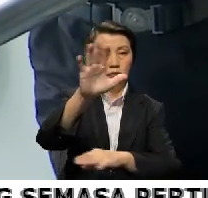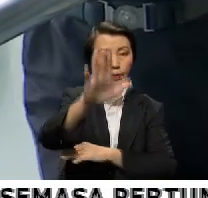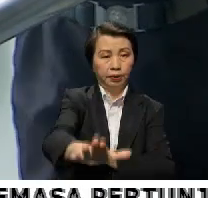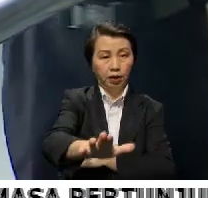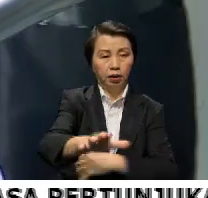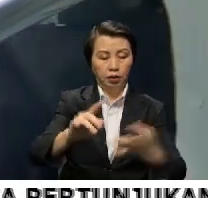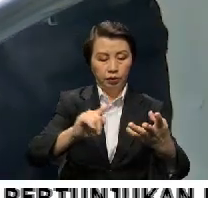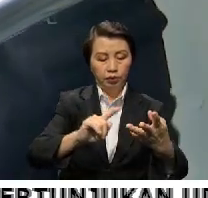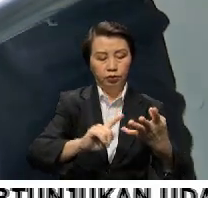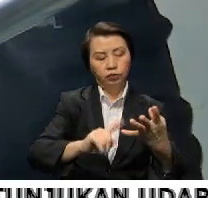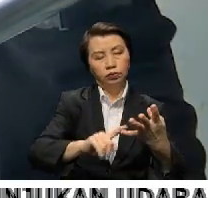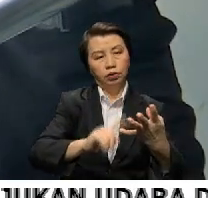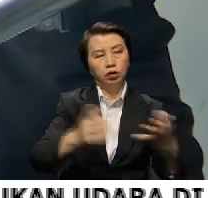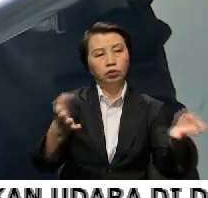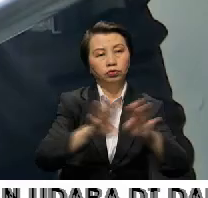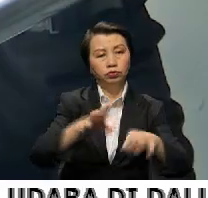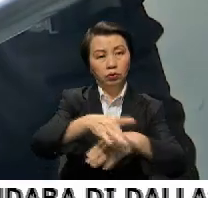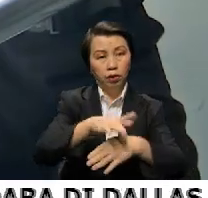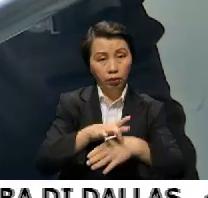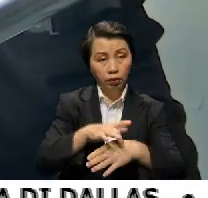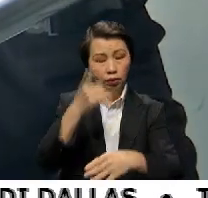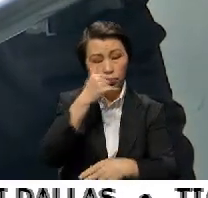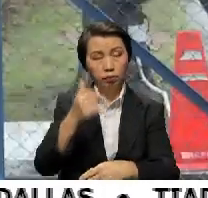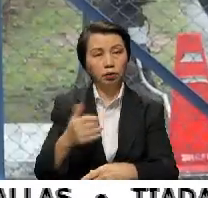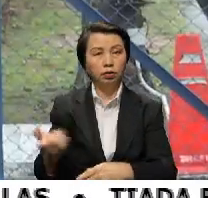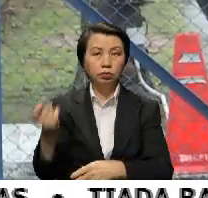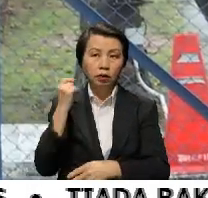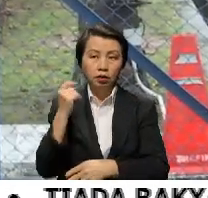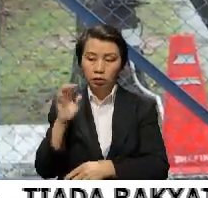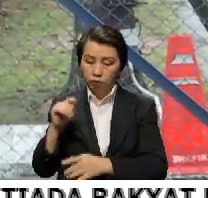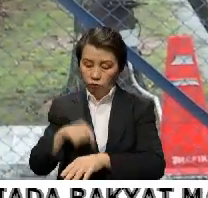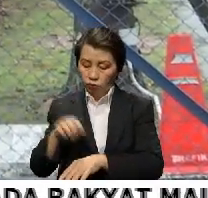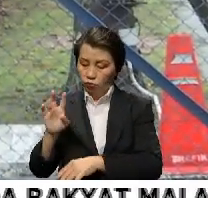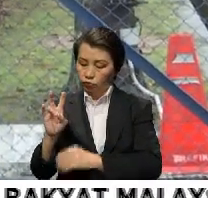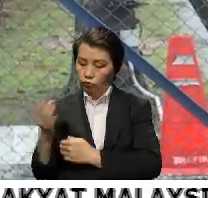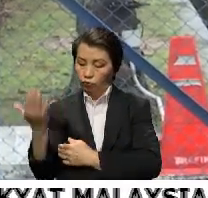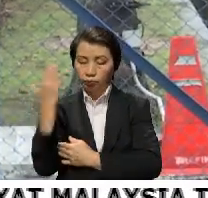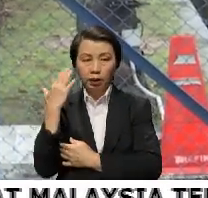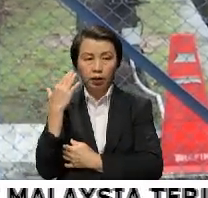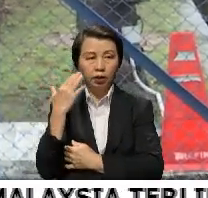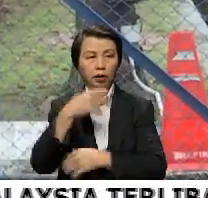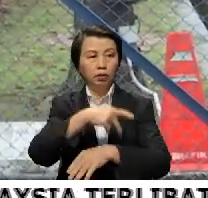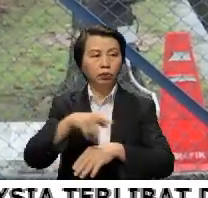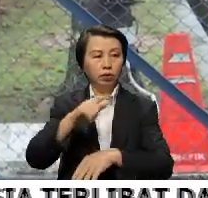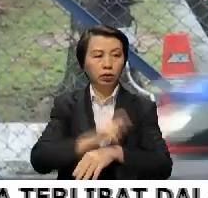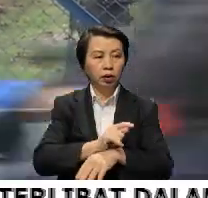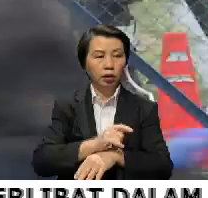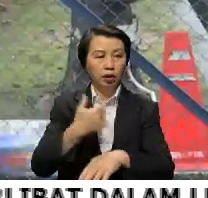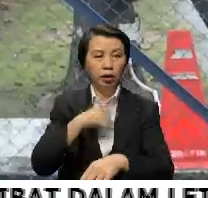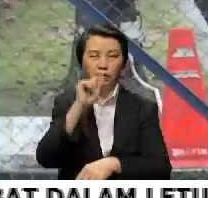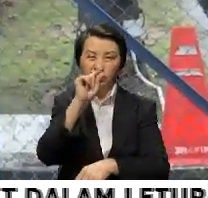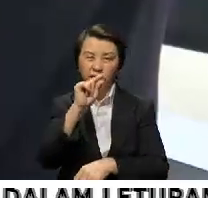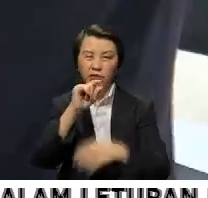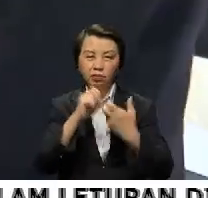yang dapat saya gambarkan situasi semasa, hujan lebat seawal pukul 7 pagi tadi di keseluruhan Pulau Langkawi yang mengakibatkan sedikit sebanyak